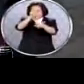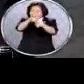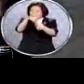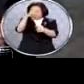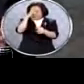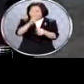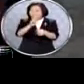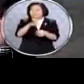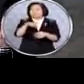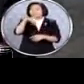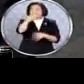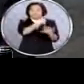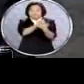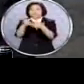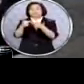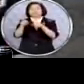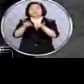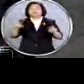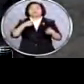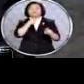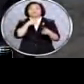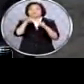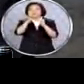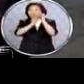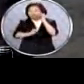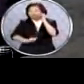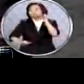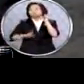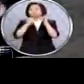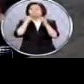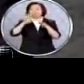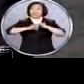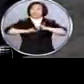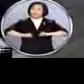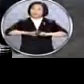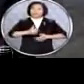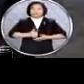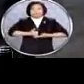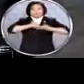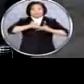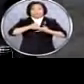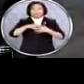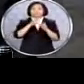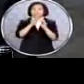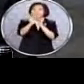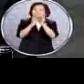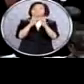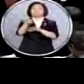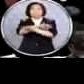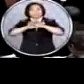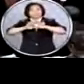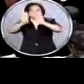我们大家和平相处，让下一代的人能够活得有尊严、有繁荣的未来。